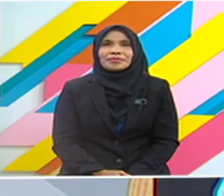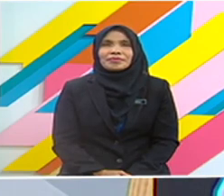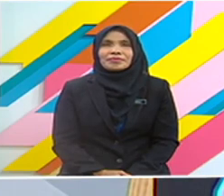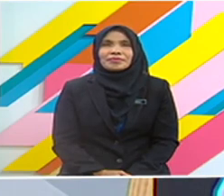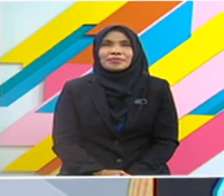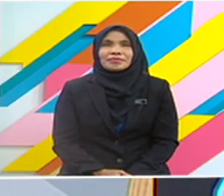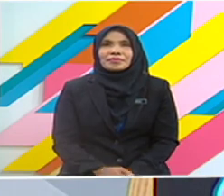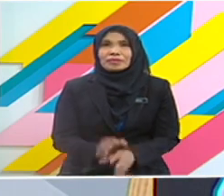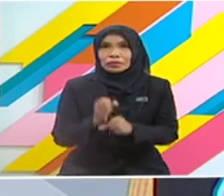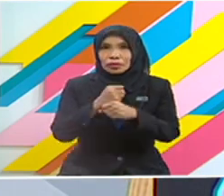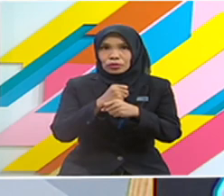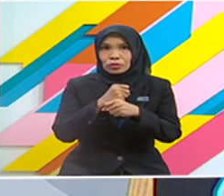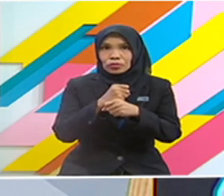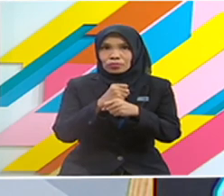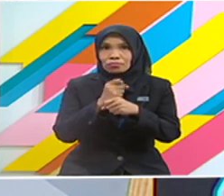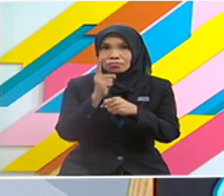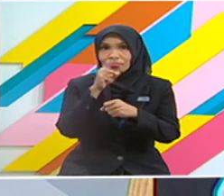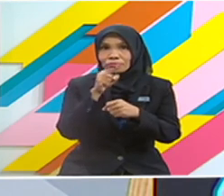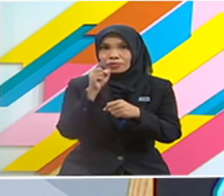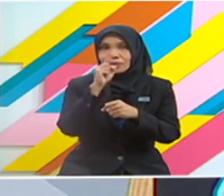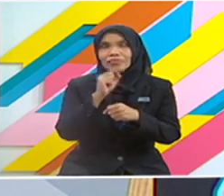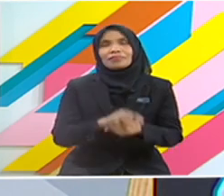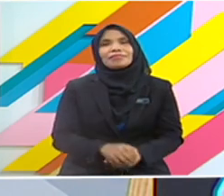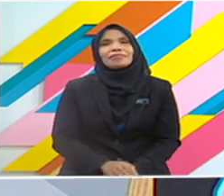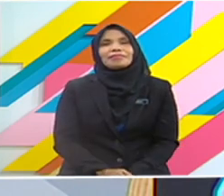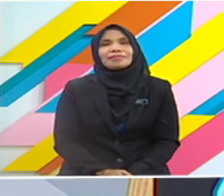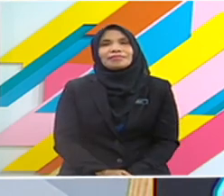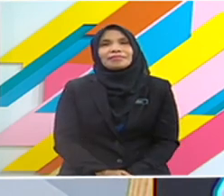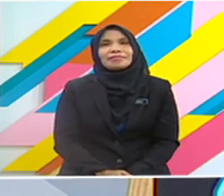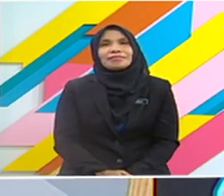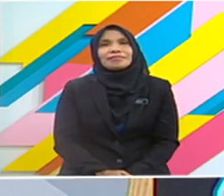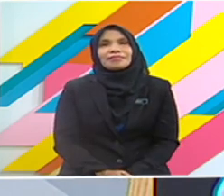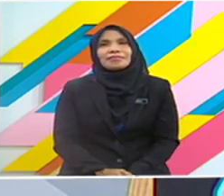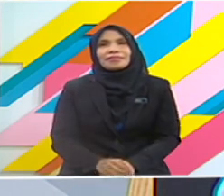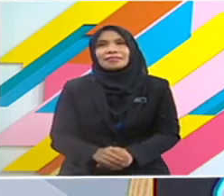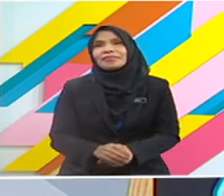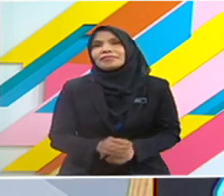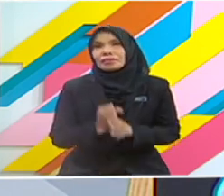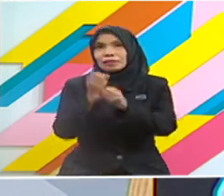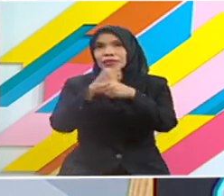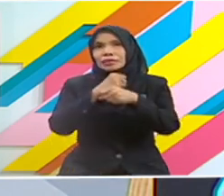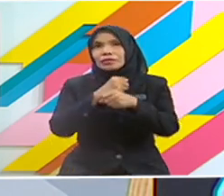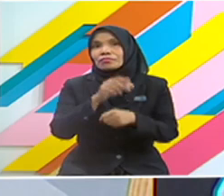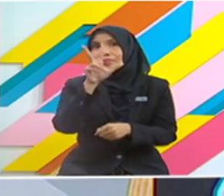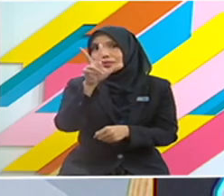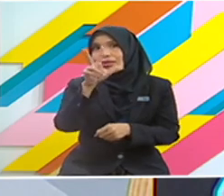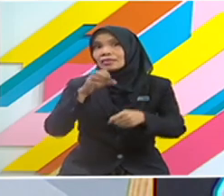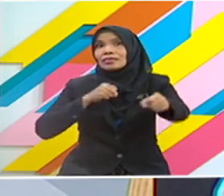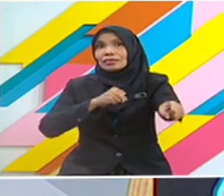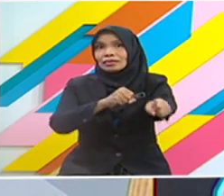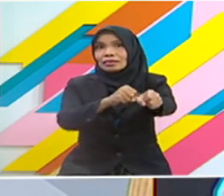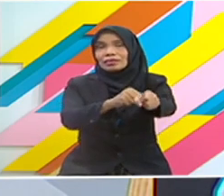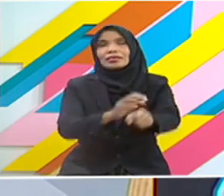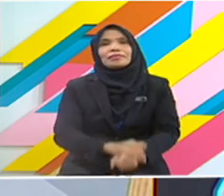ini bentuk bulat. Sama kan? Bulat. Bentuk tiga segi macam depan ni dan juga